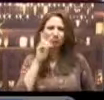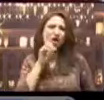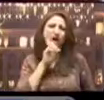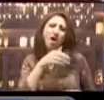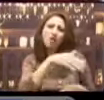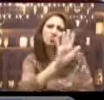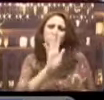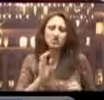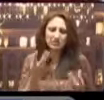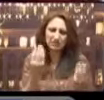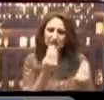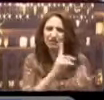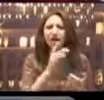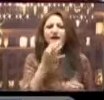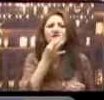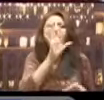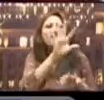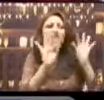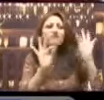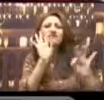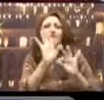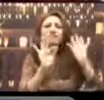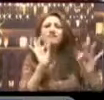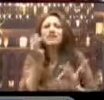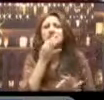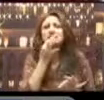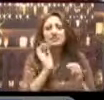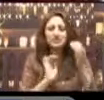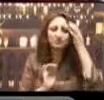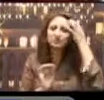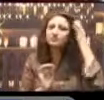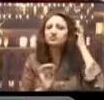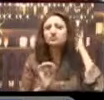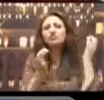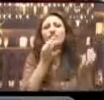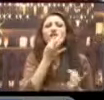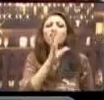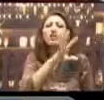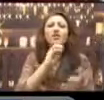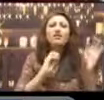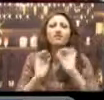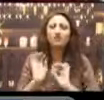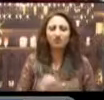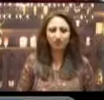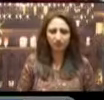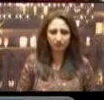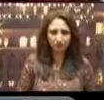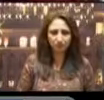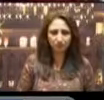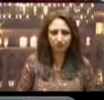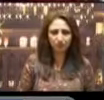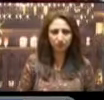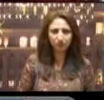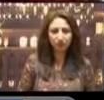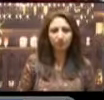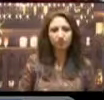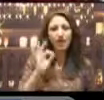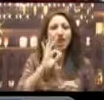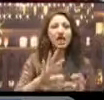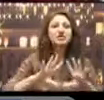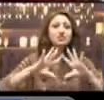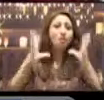اكيد هيبقى فيه، اكيد بحدد نفسي، واكيد الممثل بيبقى له طمع انه يعمل كل دور